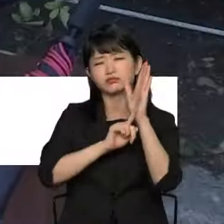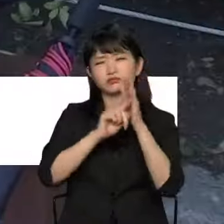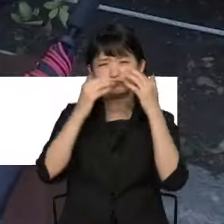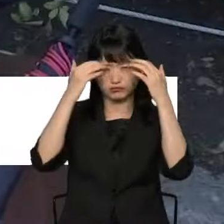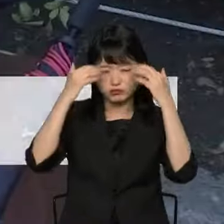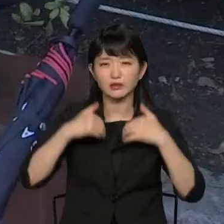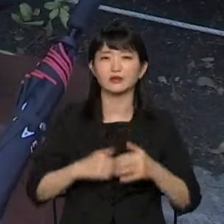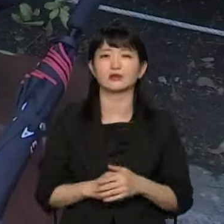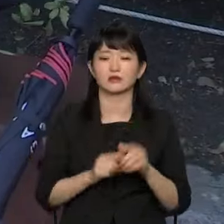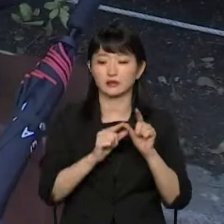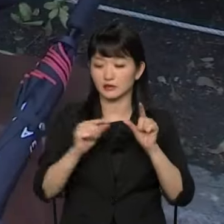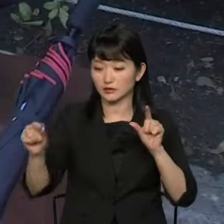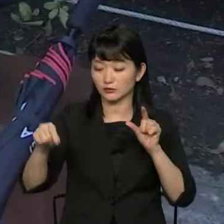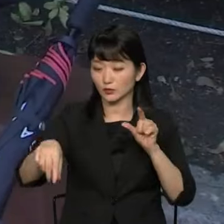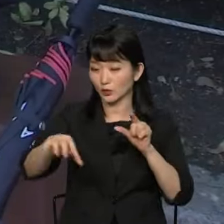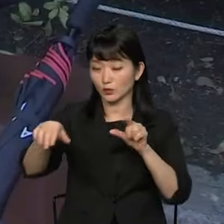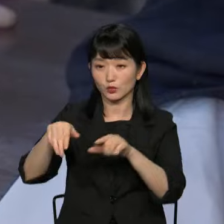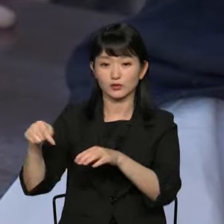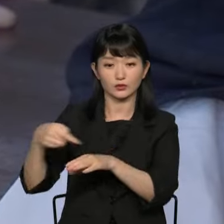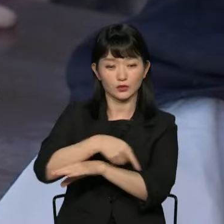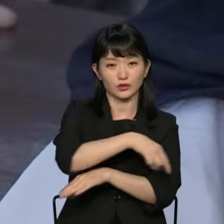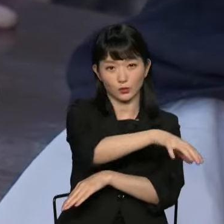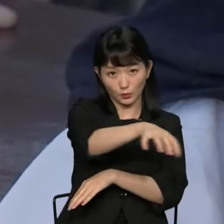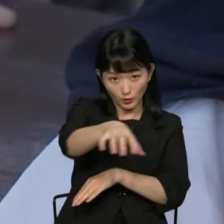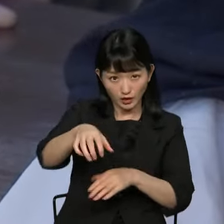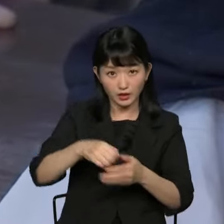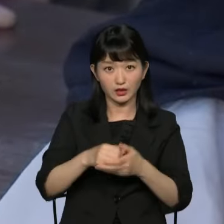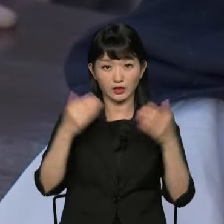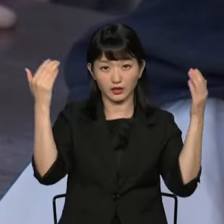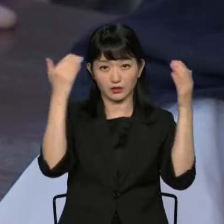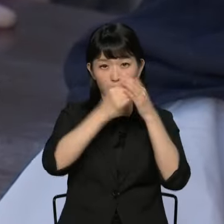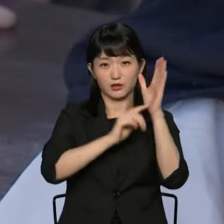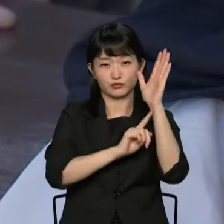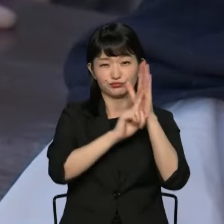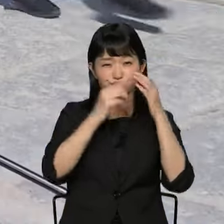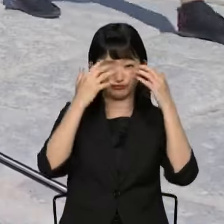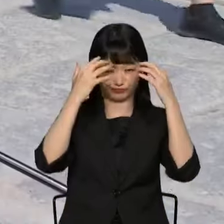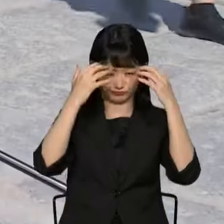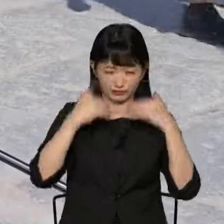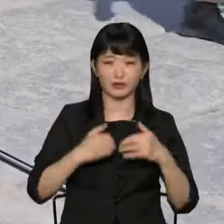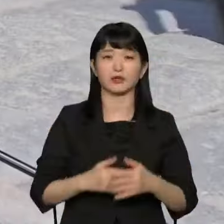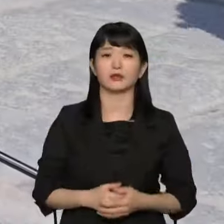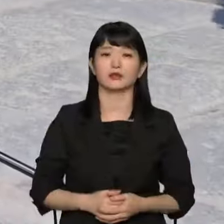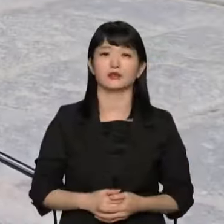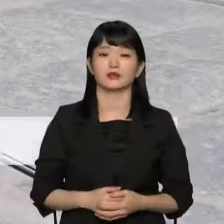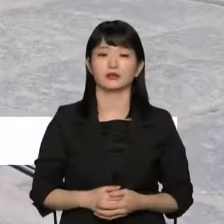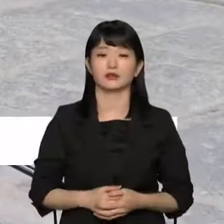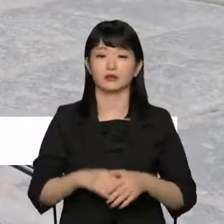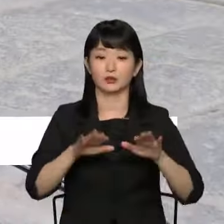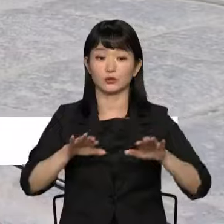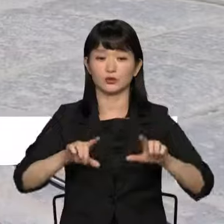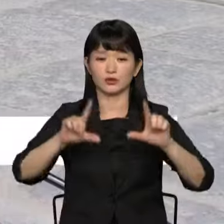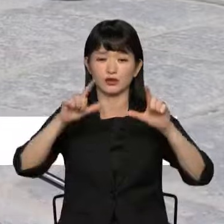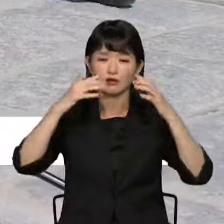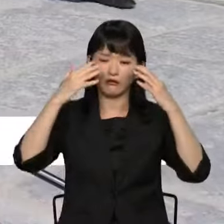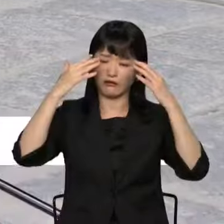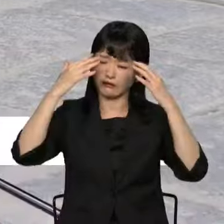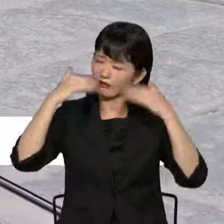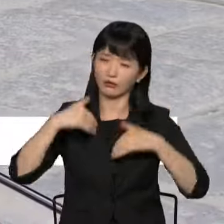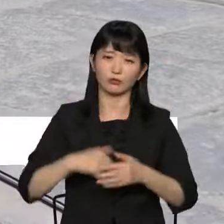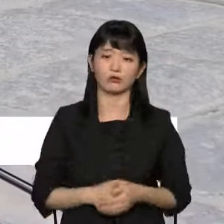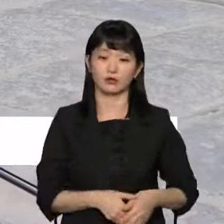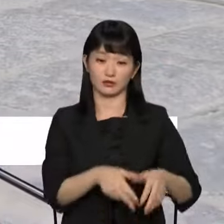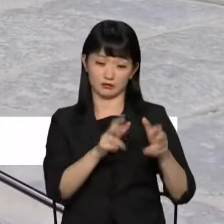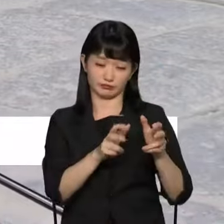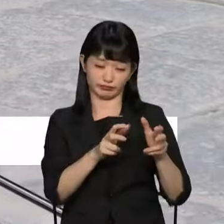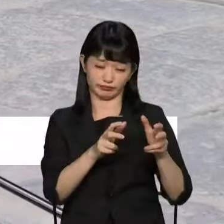상황입니다. 일부 내륙을 제외한 대부분 지역에서 열대야가 이어지고 있습니다. 이게 또 유난히 원래는 많이 덥더라고요.